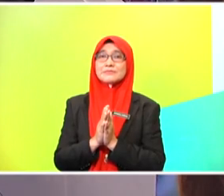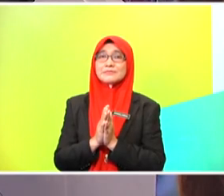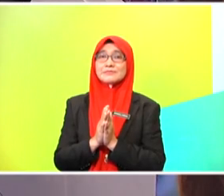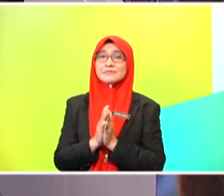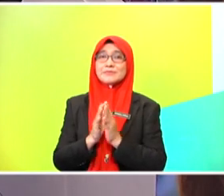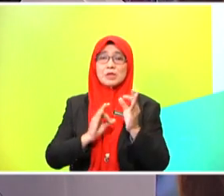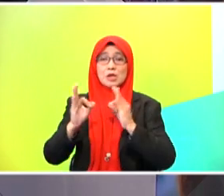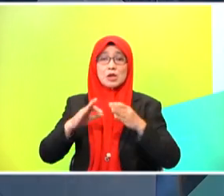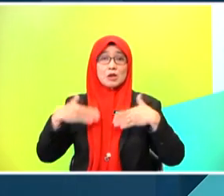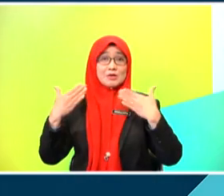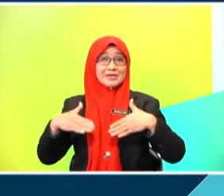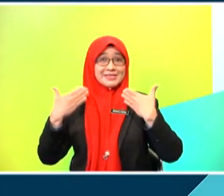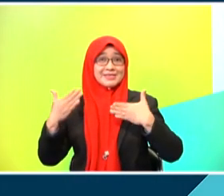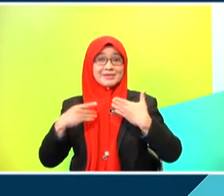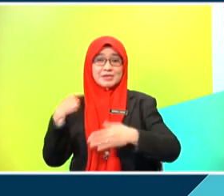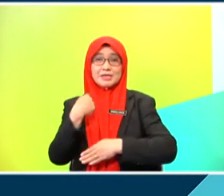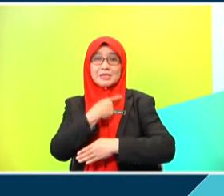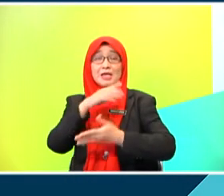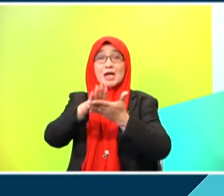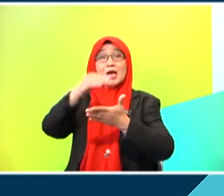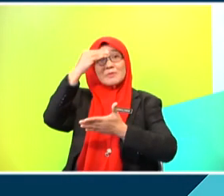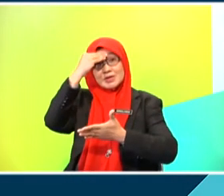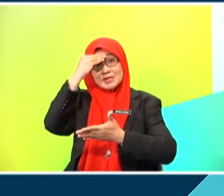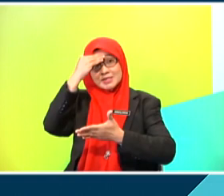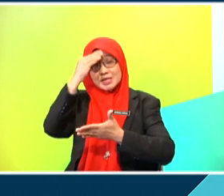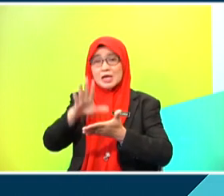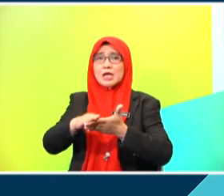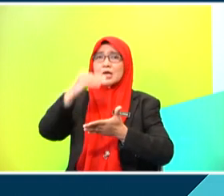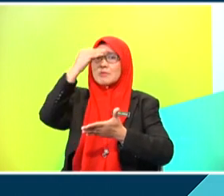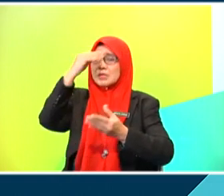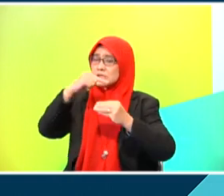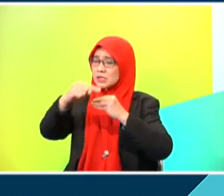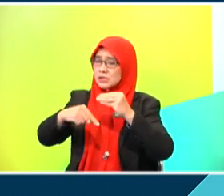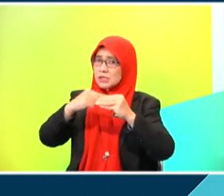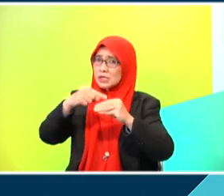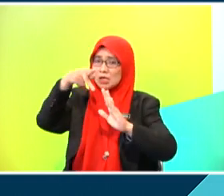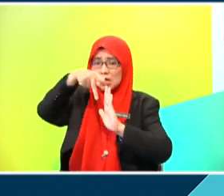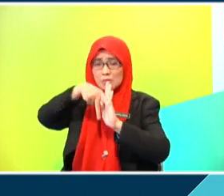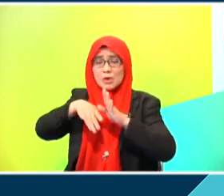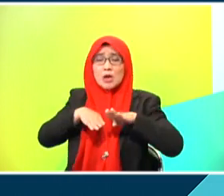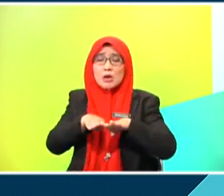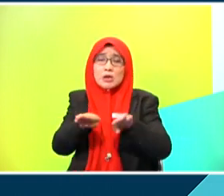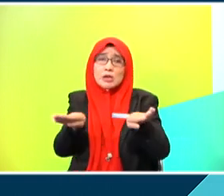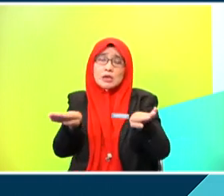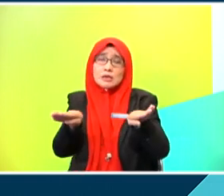Rasa gembira kita belajar. Belajar tentang pembiakan haiwan.